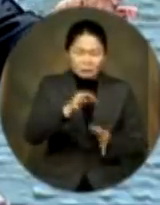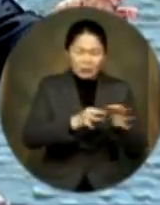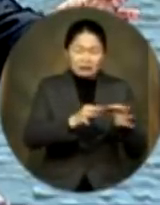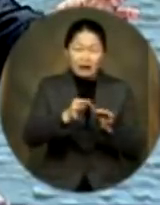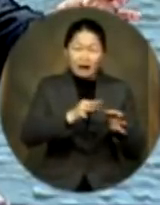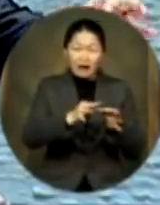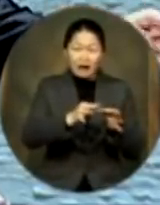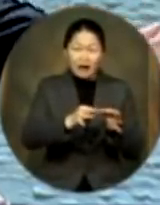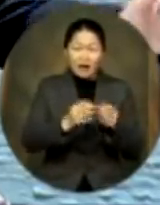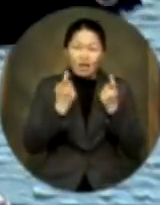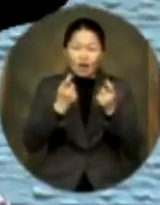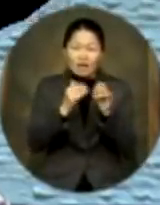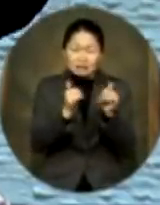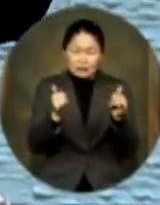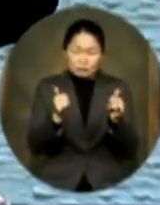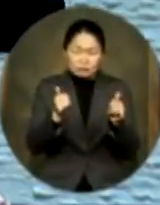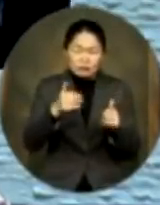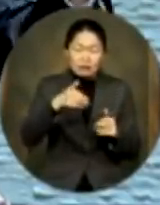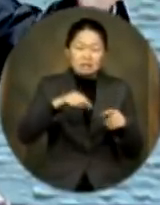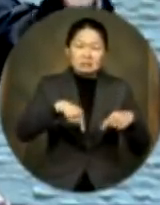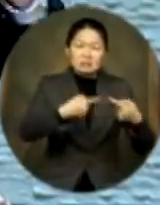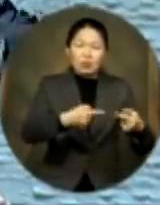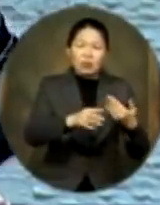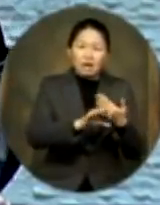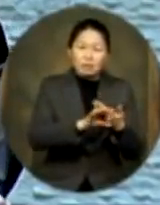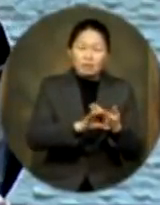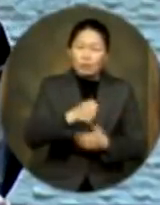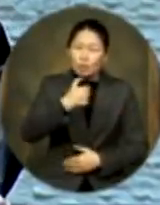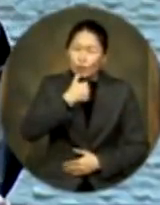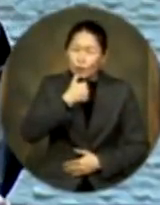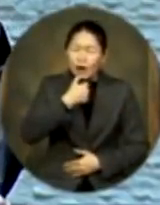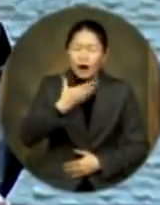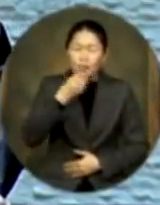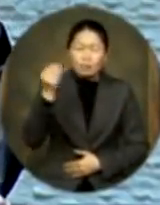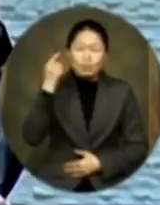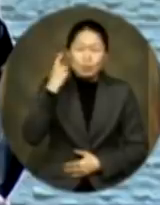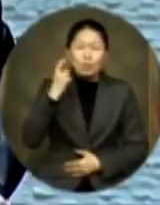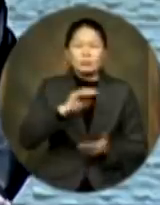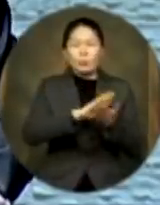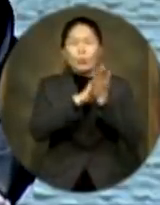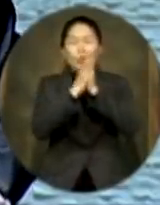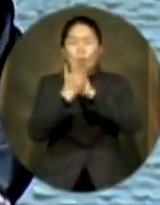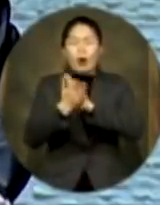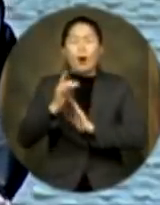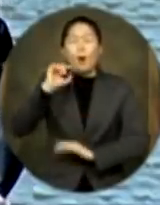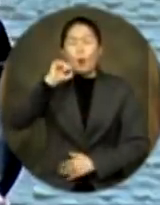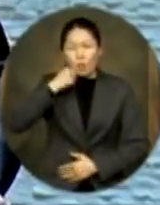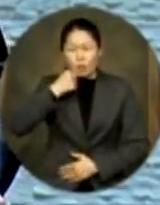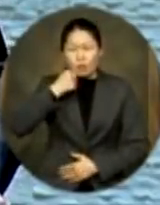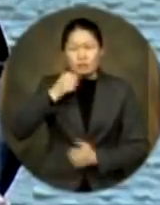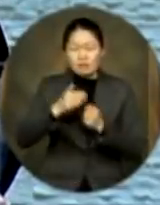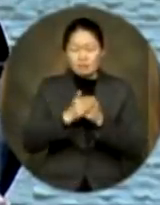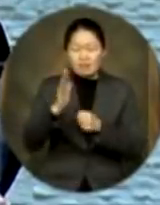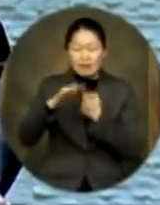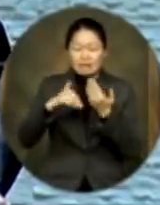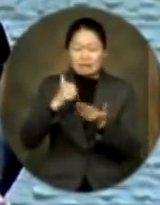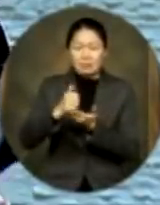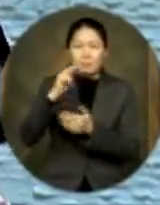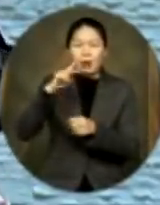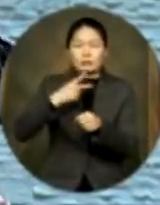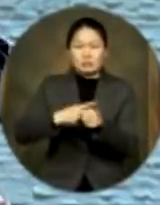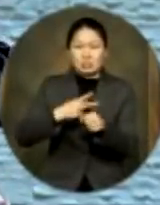들어가서는 로마 복음 않은 이건 너무 어려운 것이에요 하나님은 사도 바울을